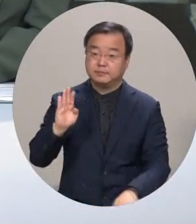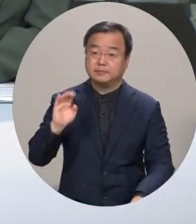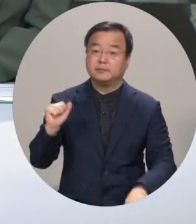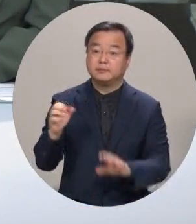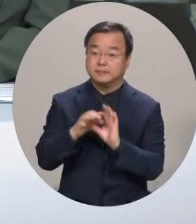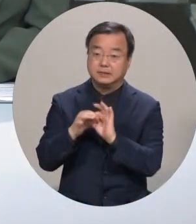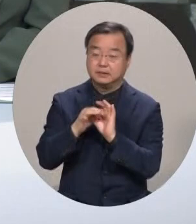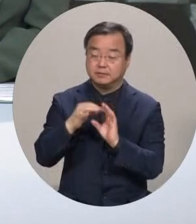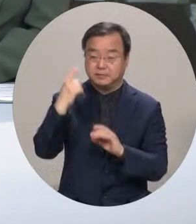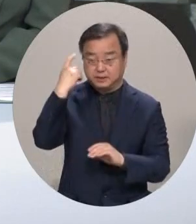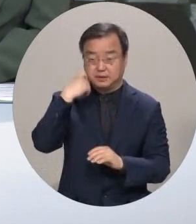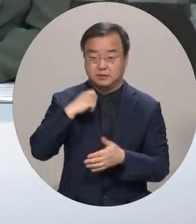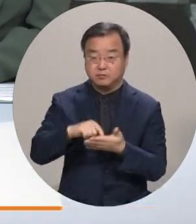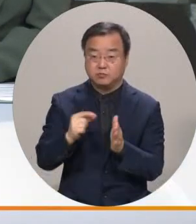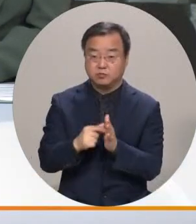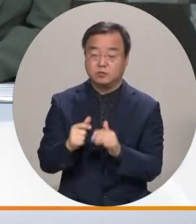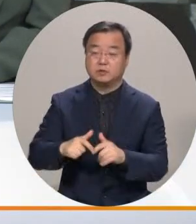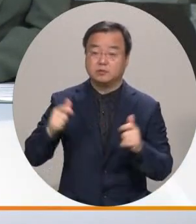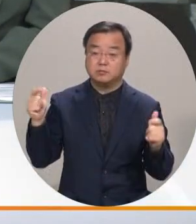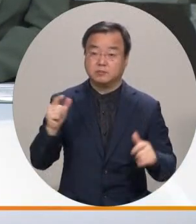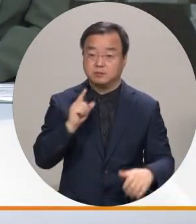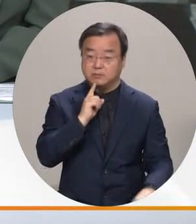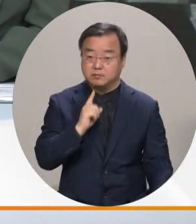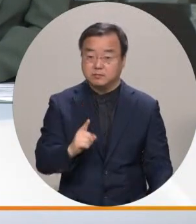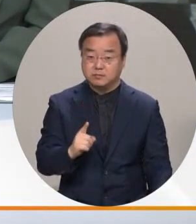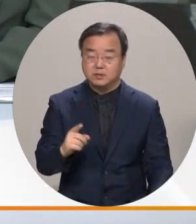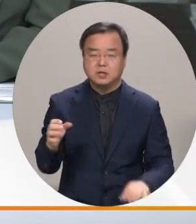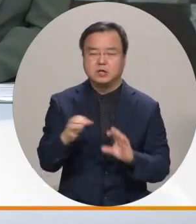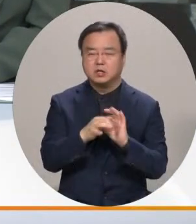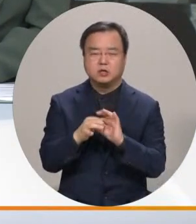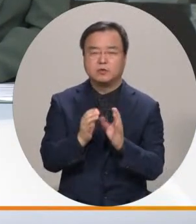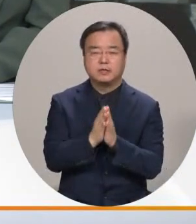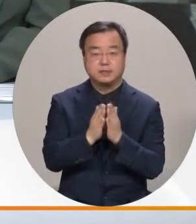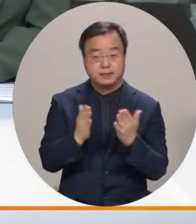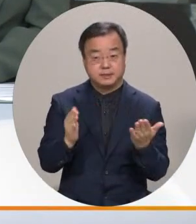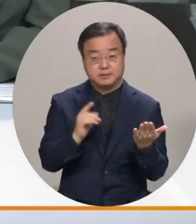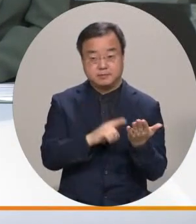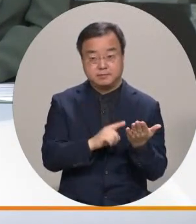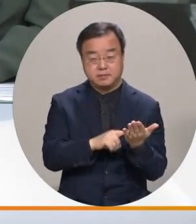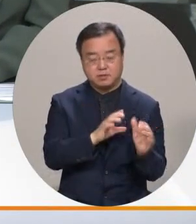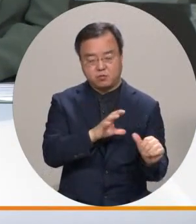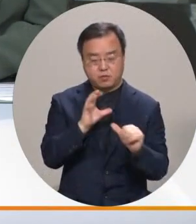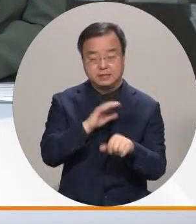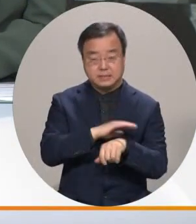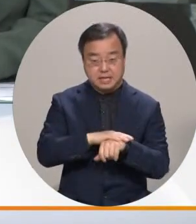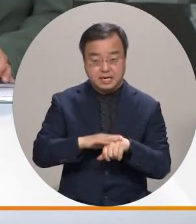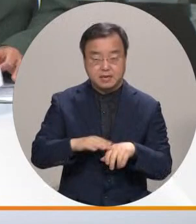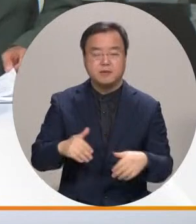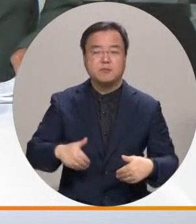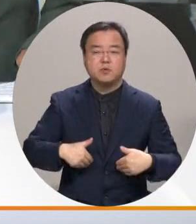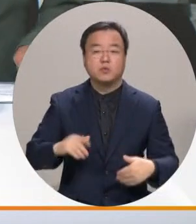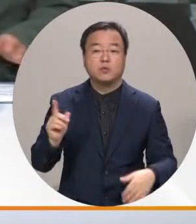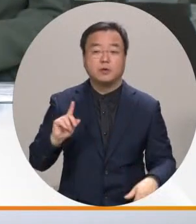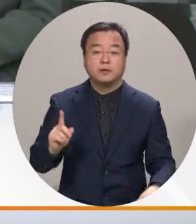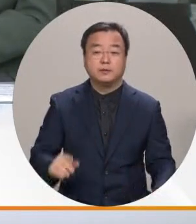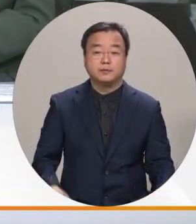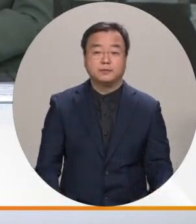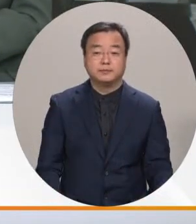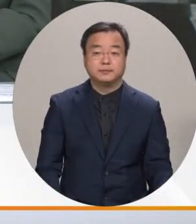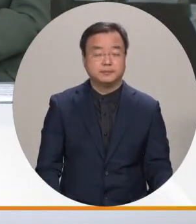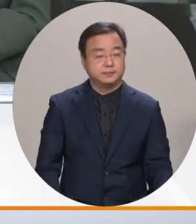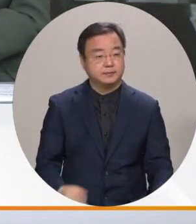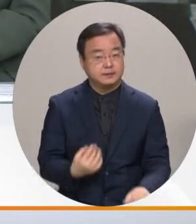높이겠다고 여러 번 강조를 했습니다 그렇다면이 연계 교재도 충분히 잘 활용을 해야 될 텐데 어떻게 하면 좋을까요네